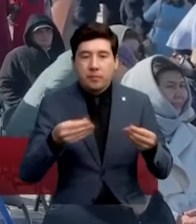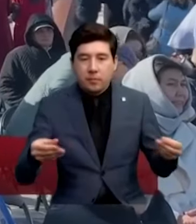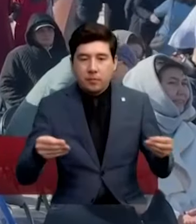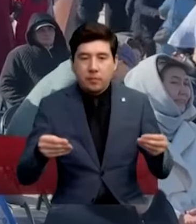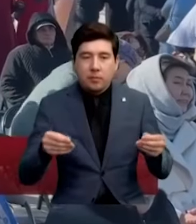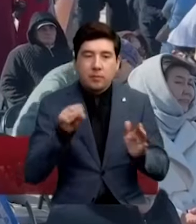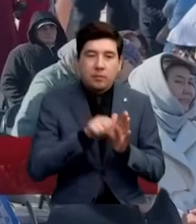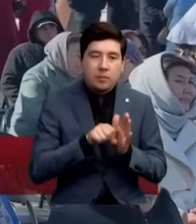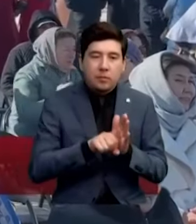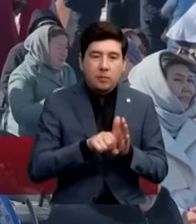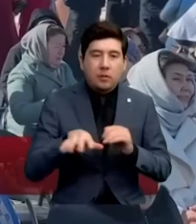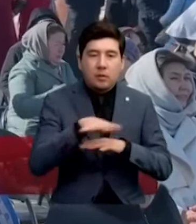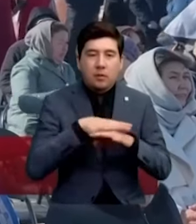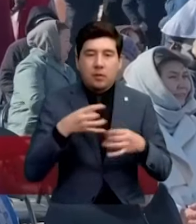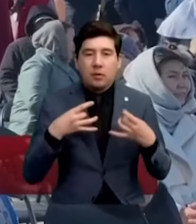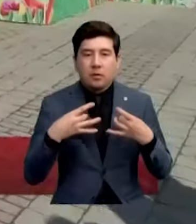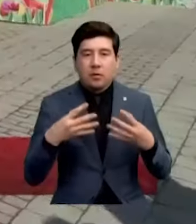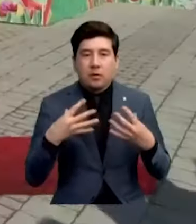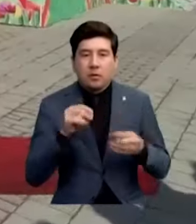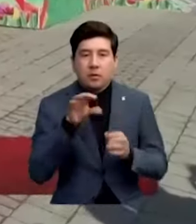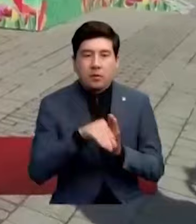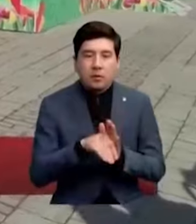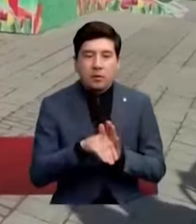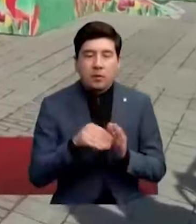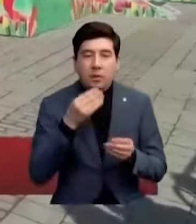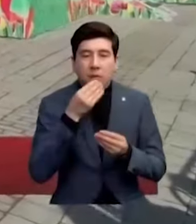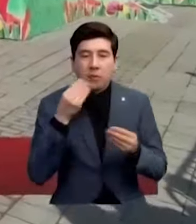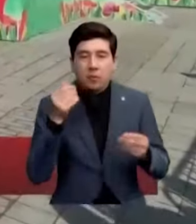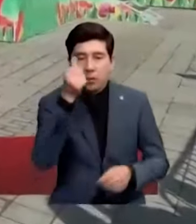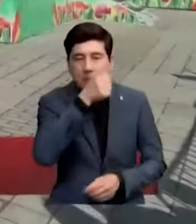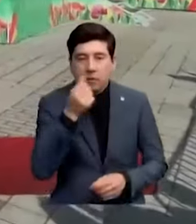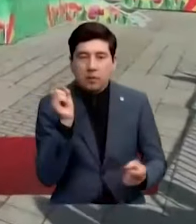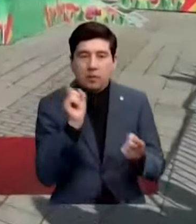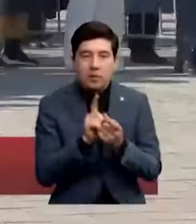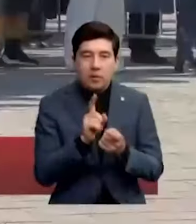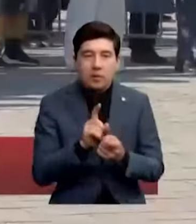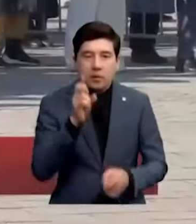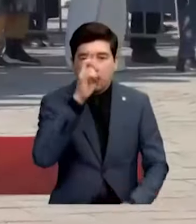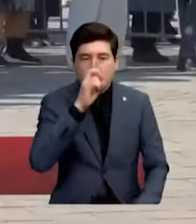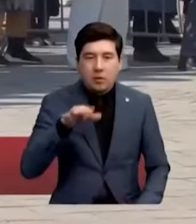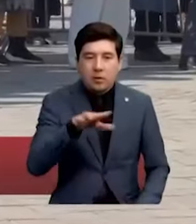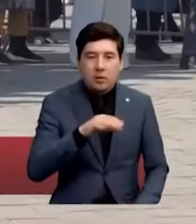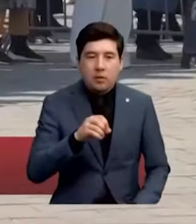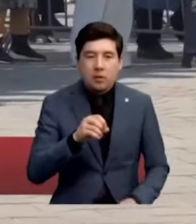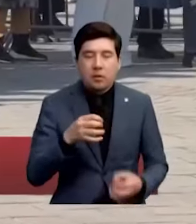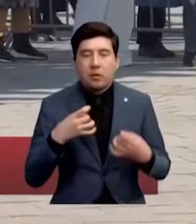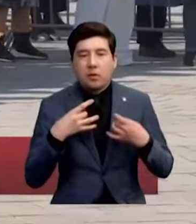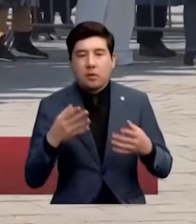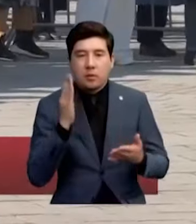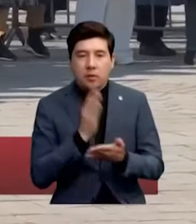халықты мерекесімен құттықтаймыз. Соңғы жылдары көрісу күні республика көлемінде атап өтіледі. Жұрт